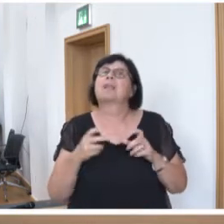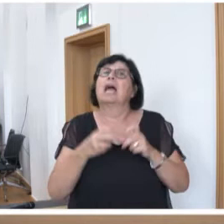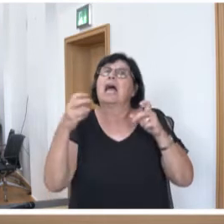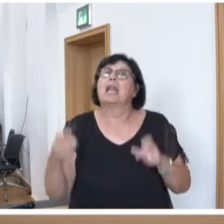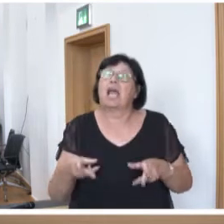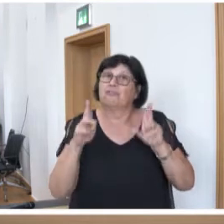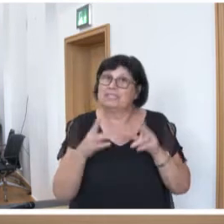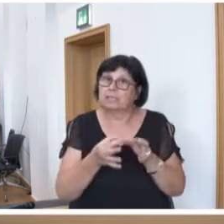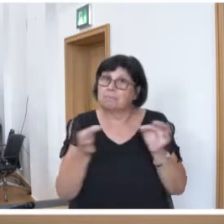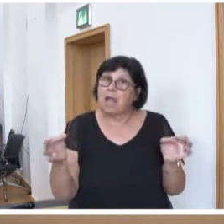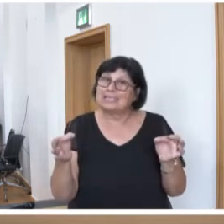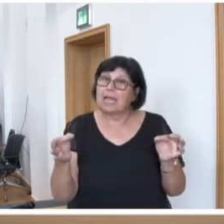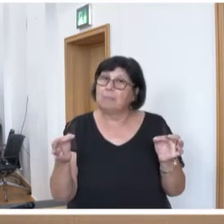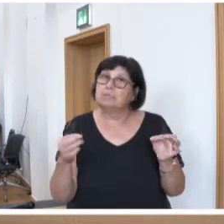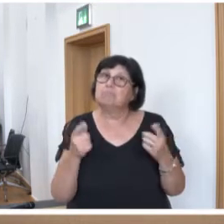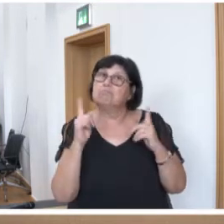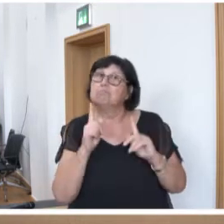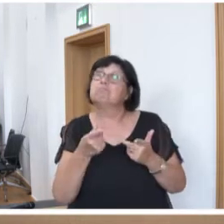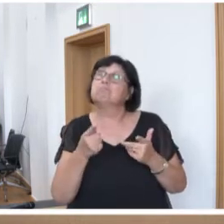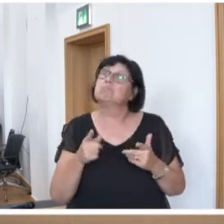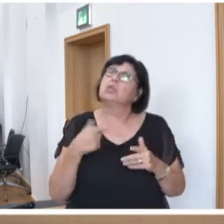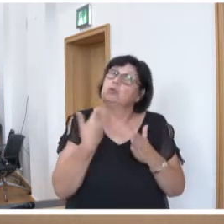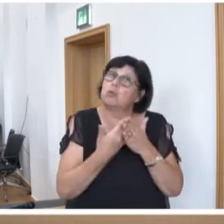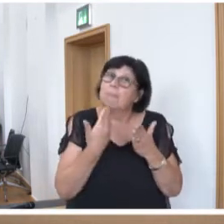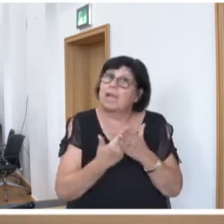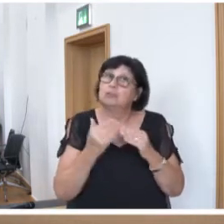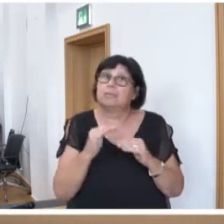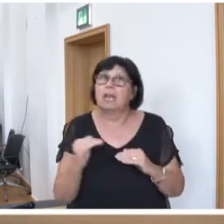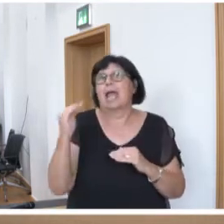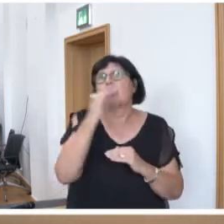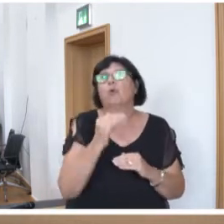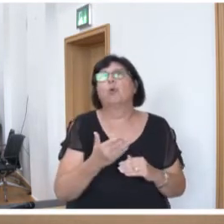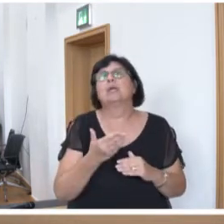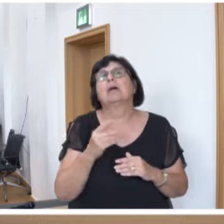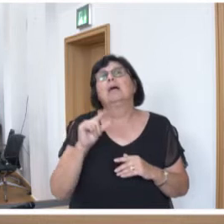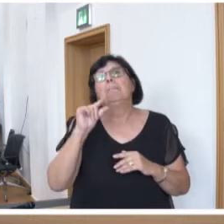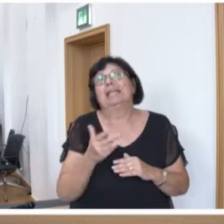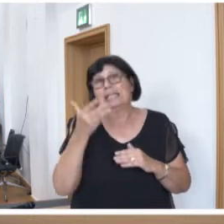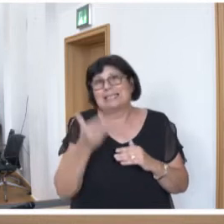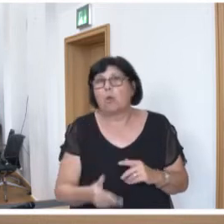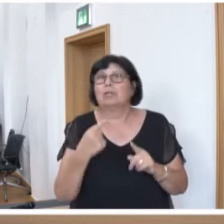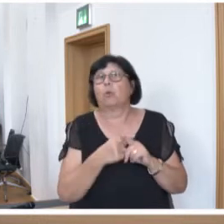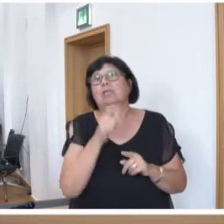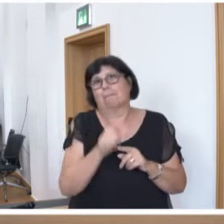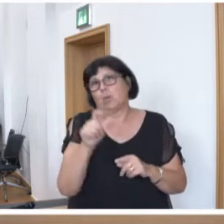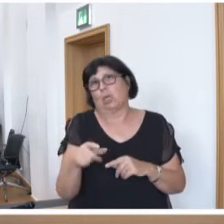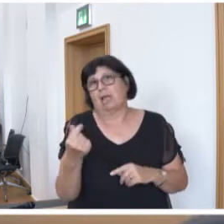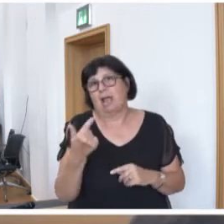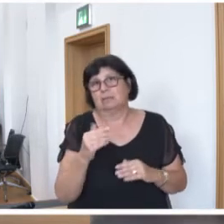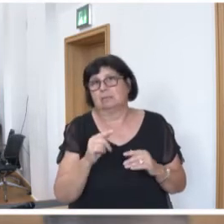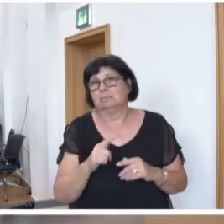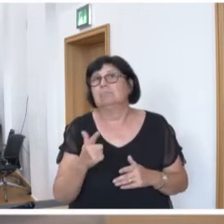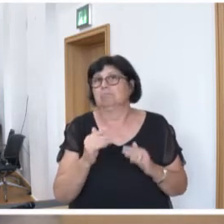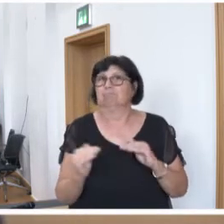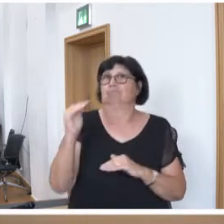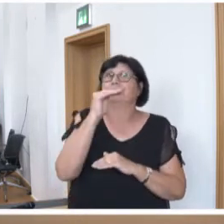Langfristige Maßnahmen, unsere Perspektiven sind zum Beispiel die Erhöhung des Mindestlohns, aber auch die Einführung des Bürgergeldes. Und im Land machen